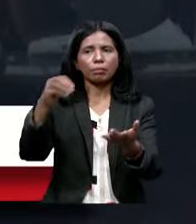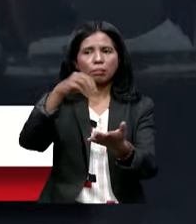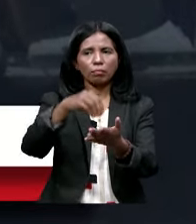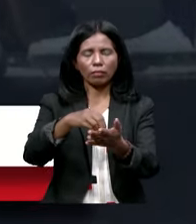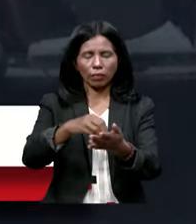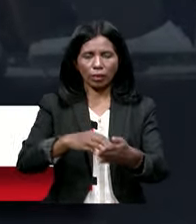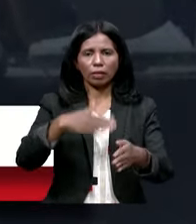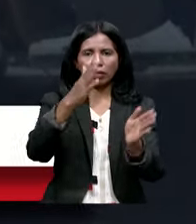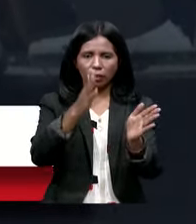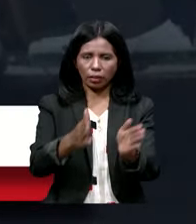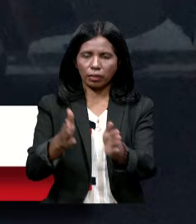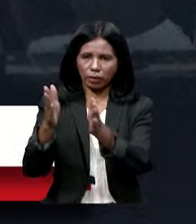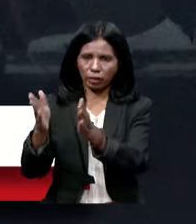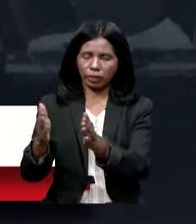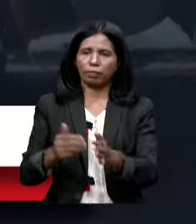per etapa.